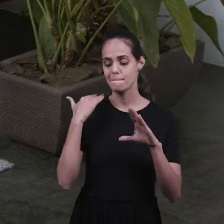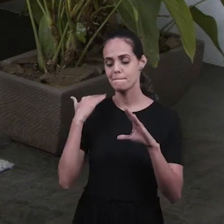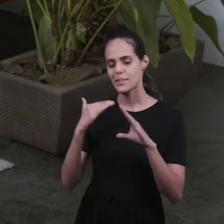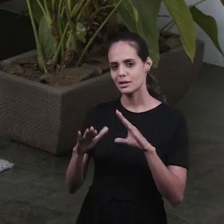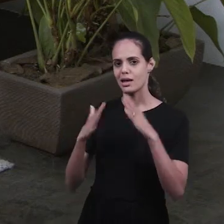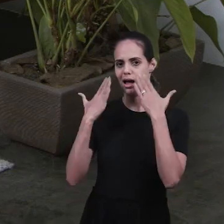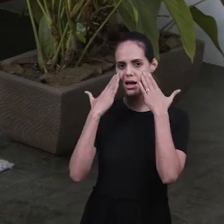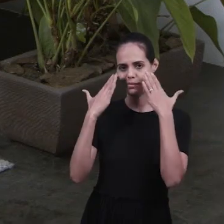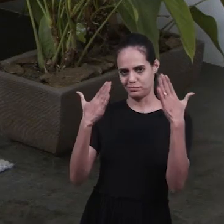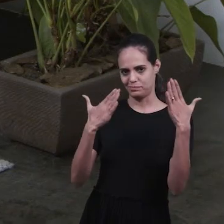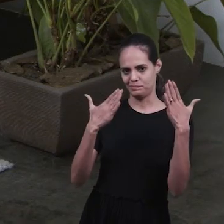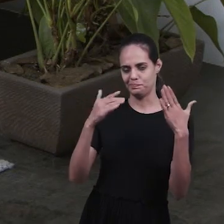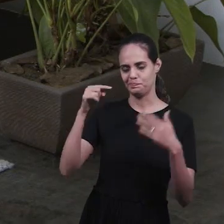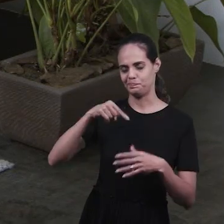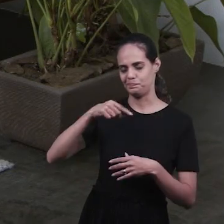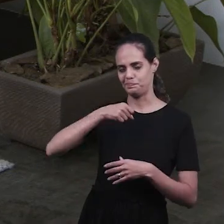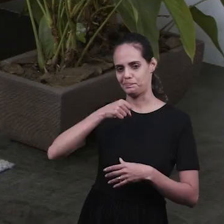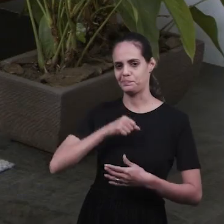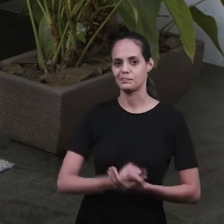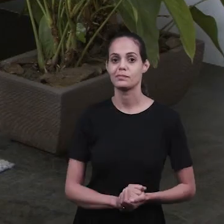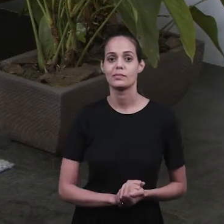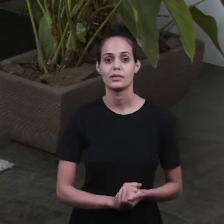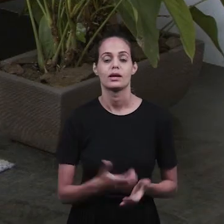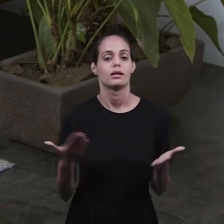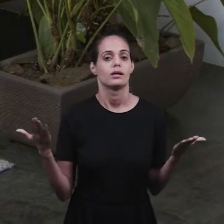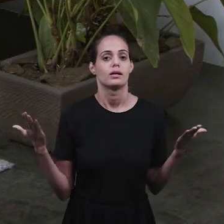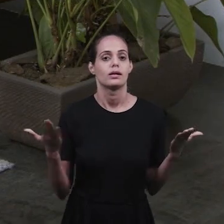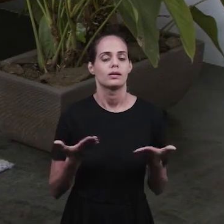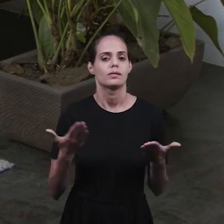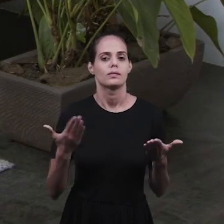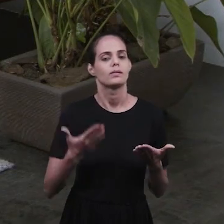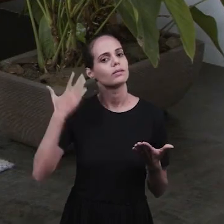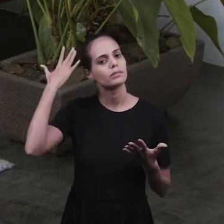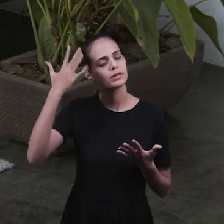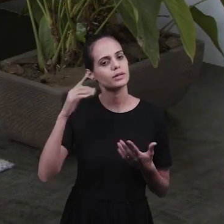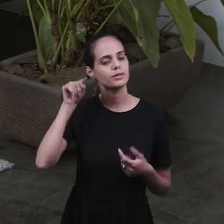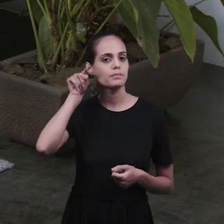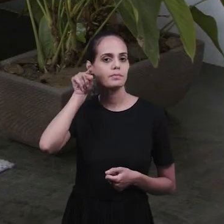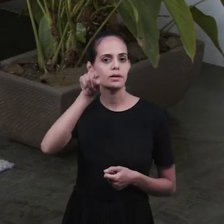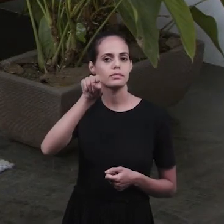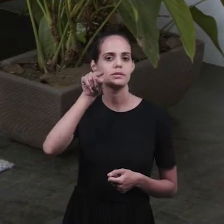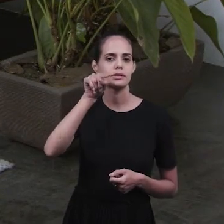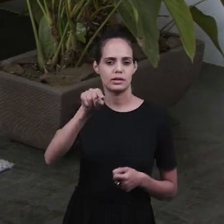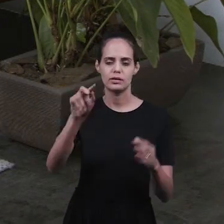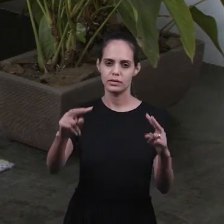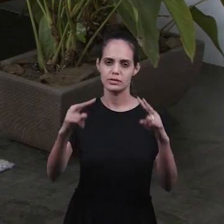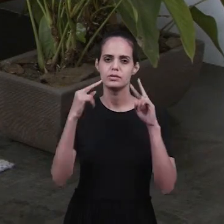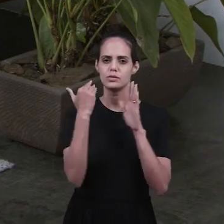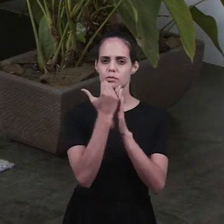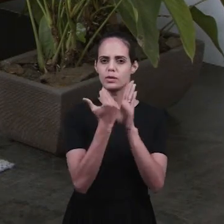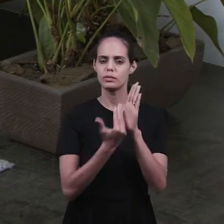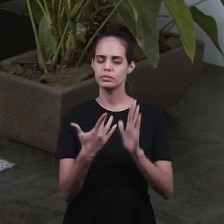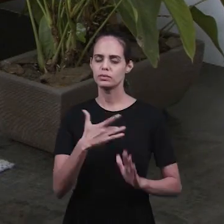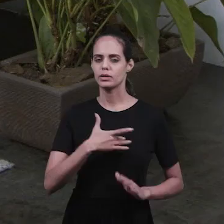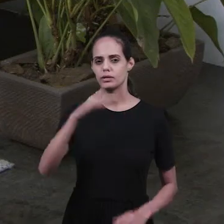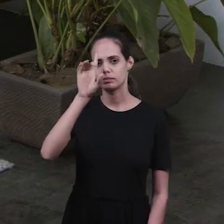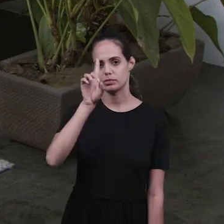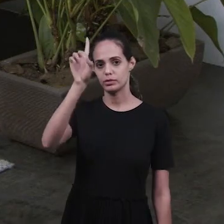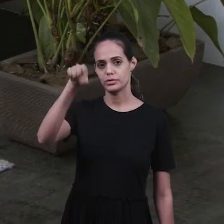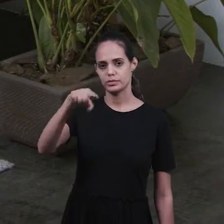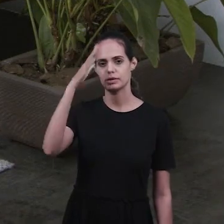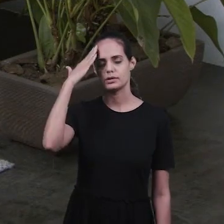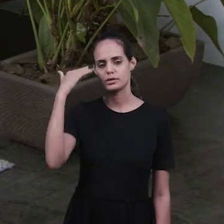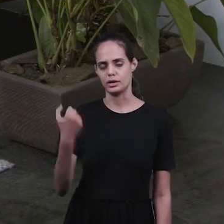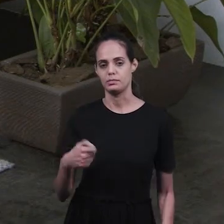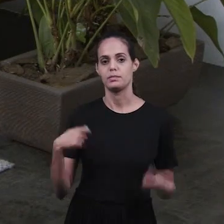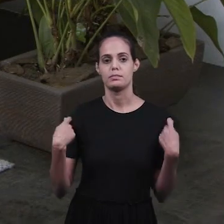quelle est la partie du programme et nous allons envoyer au présentateur. Maintenant, je veux m'adresser à vous qui